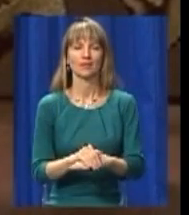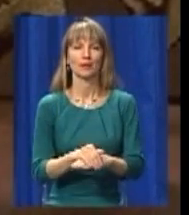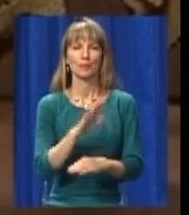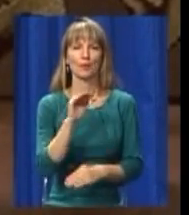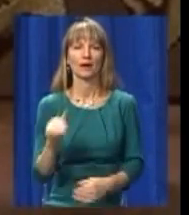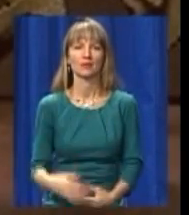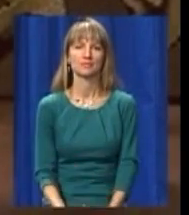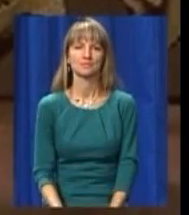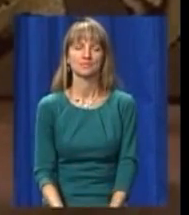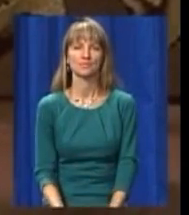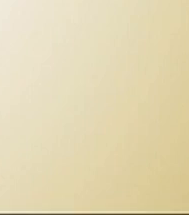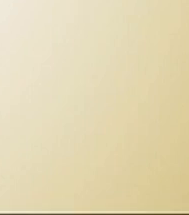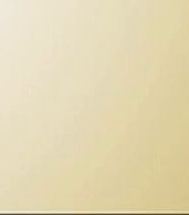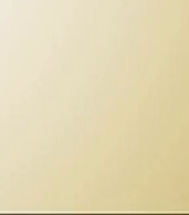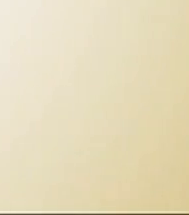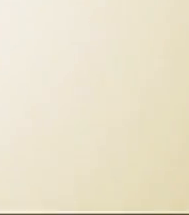пока.